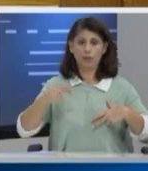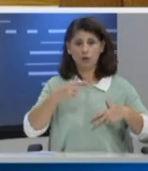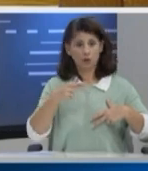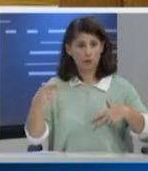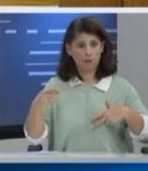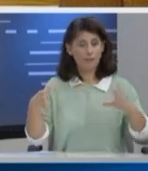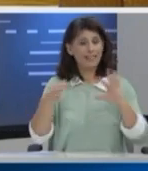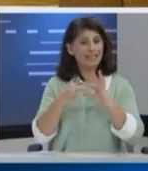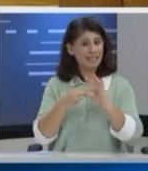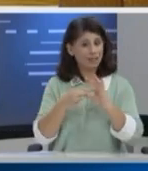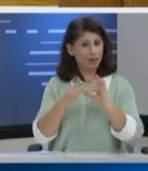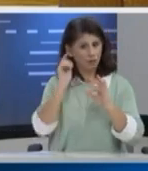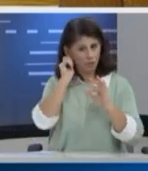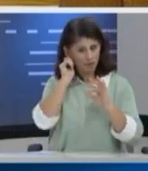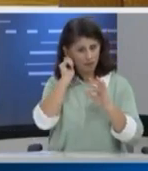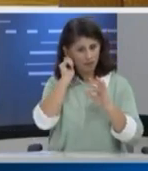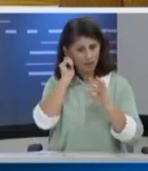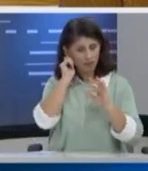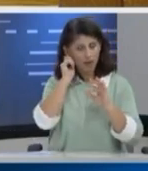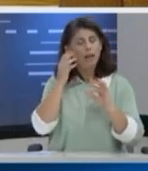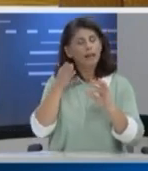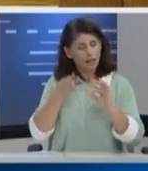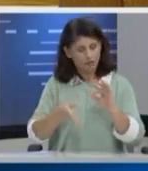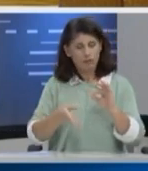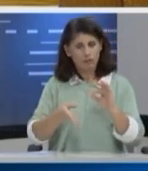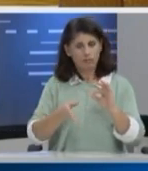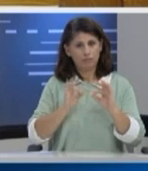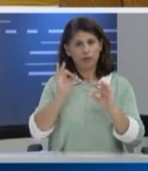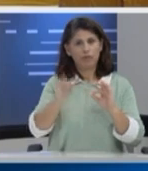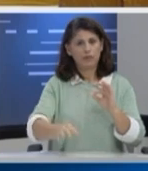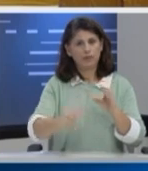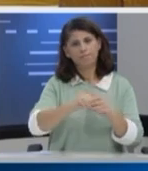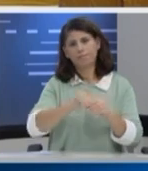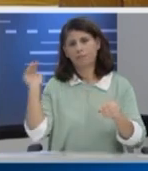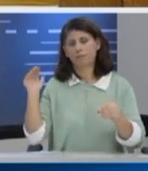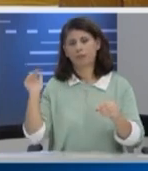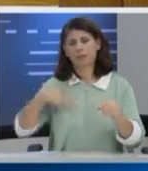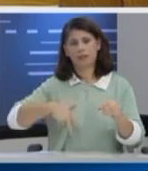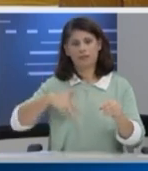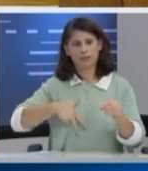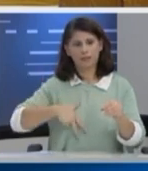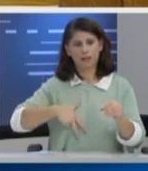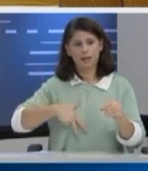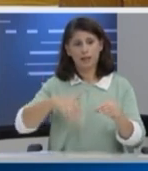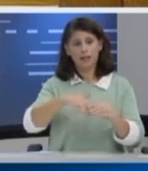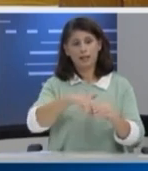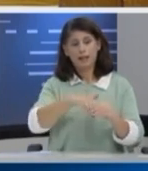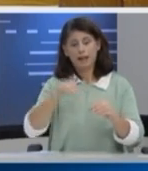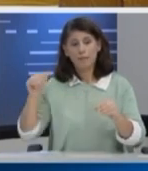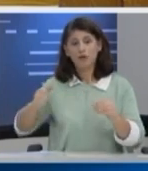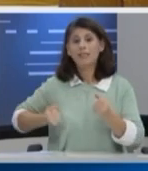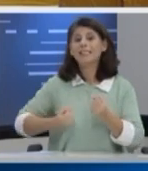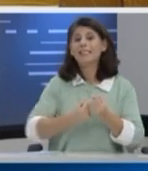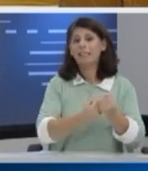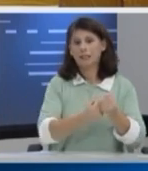στο ζήτημα της σύνθετης ονομασίας είναι αυτή που τον οδήγησε τελικά να αποχωρήσει από την κυβέρνηση και να αποσύρει τη στήριξή του